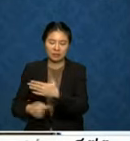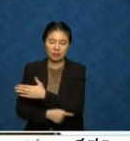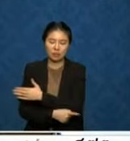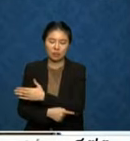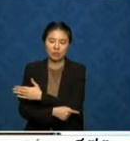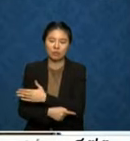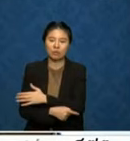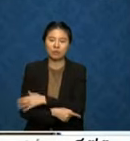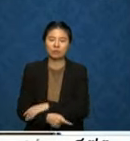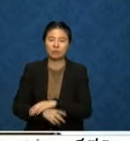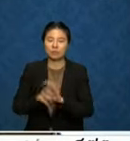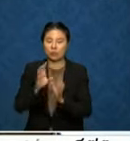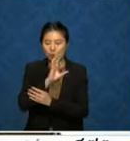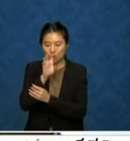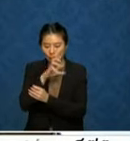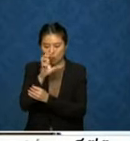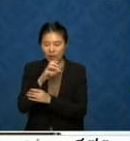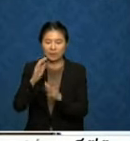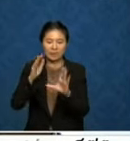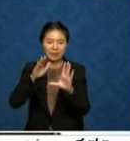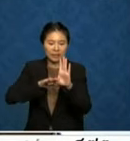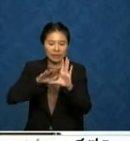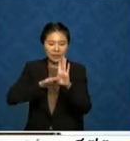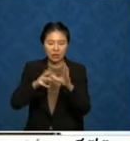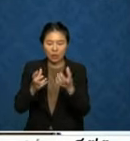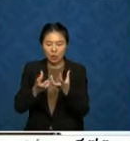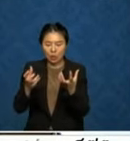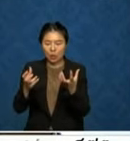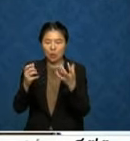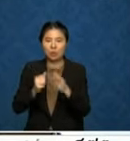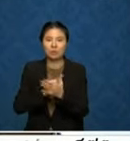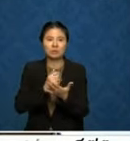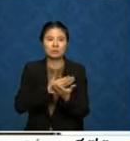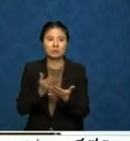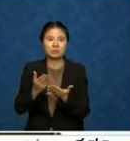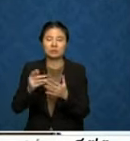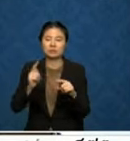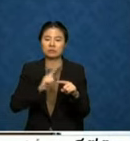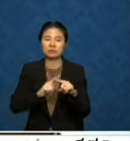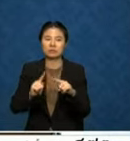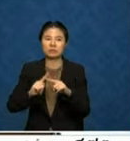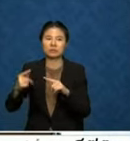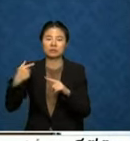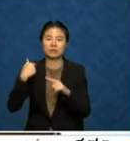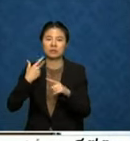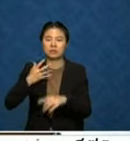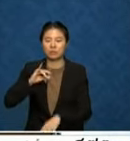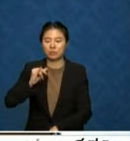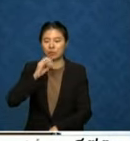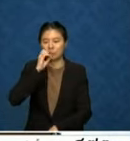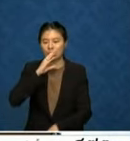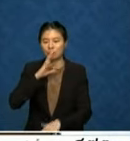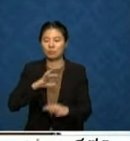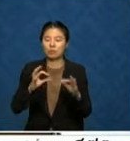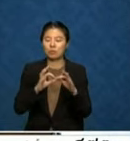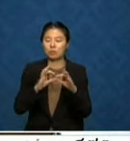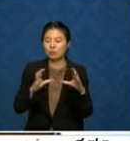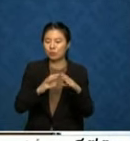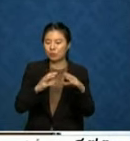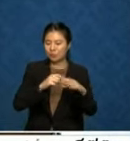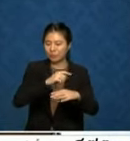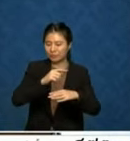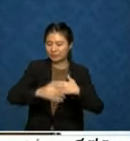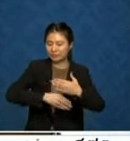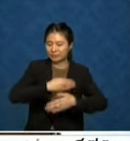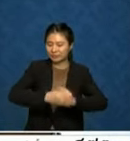พฤติกรรมก็เหมือนกับที่ท่านหลายๆท่านได้อภิปรายตะกี้นะฮะว่าส่วนใหญ่ก็เน้นสร้างทีมนะเน้นสร้างเ